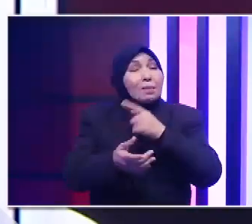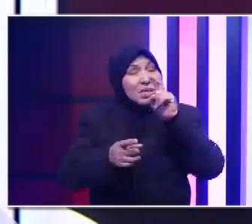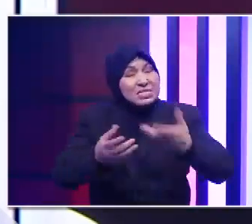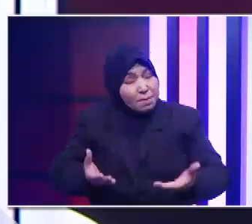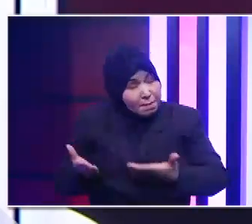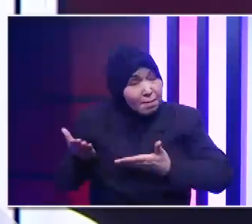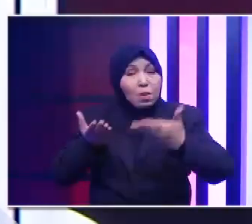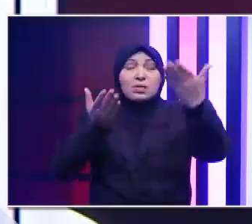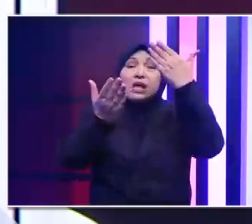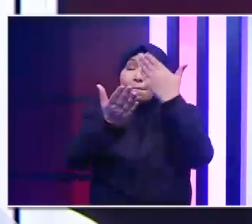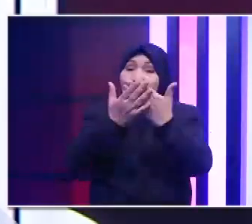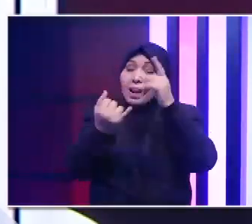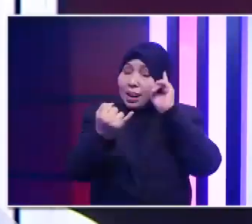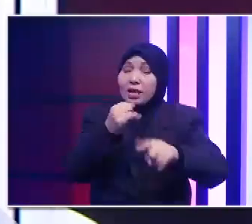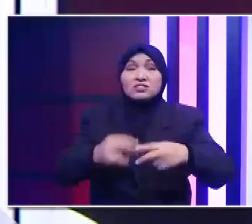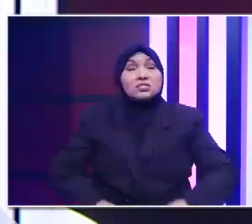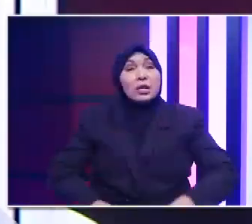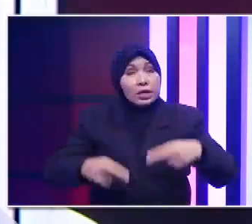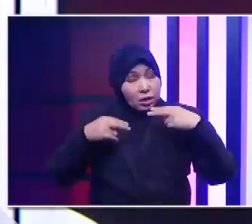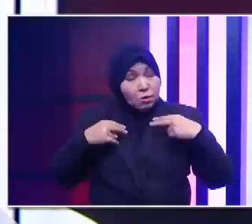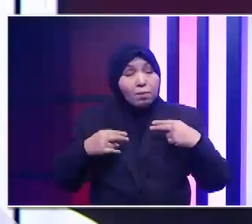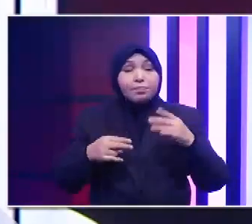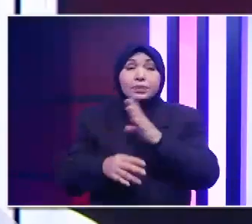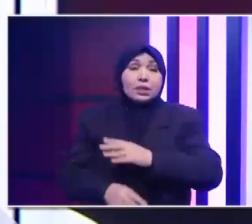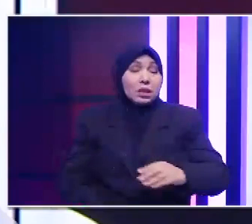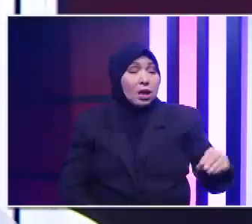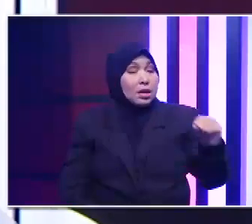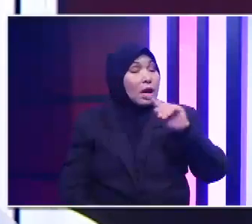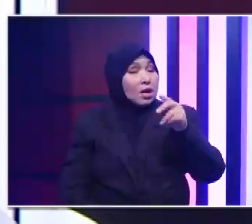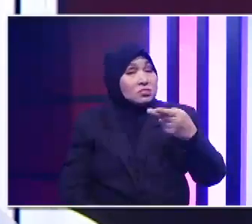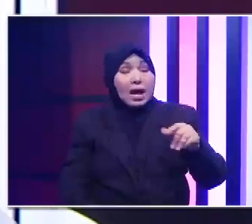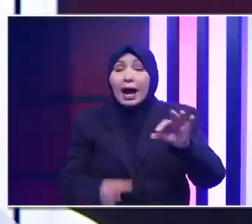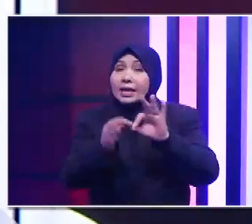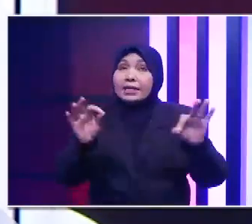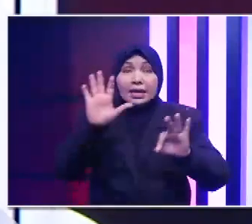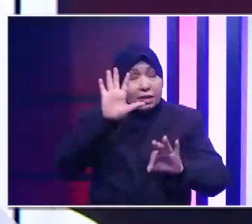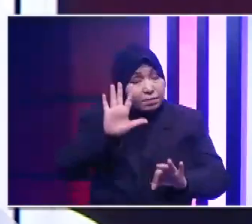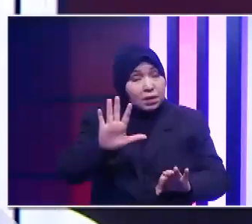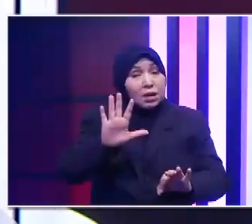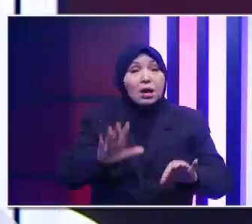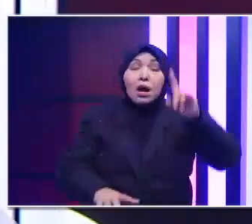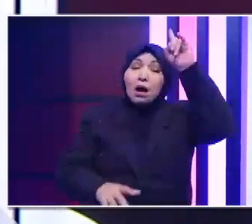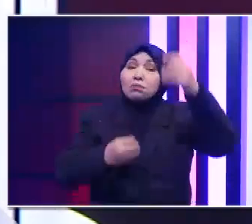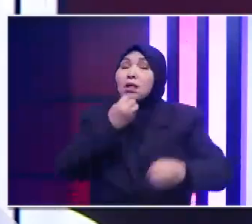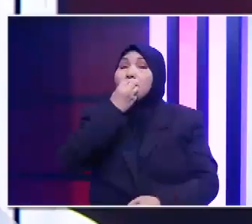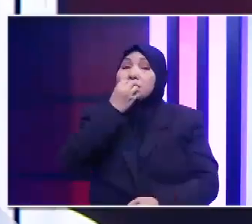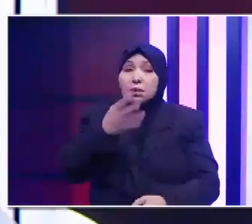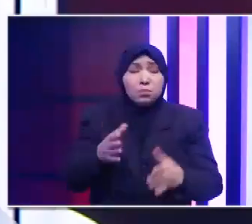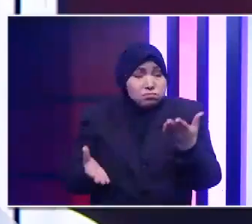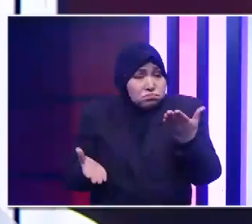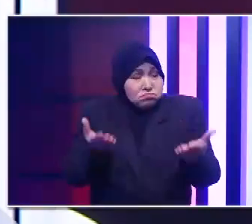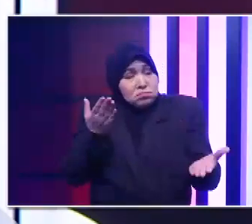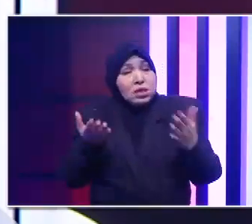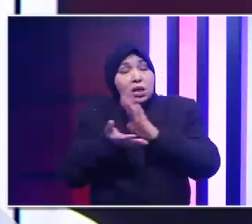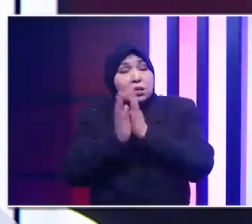ke sampai ke ujung hayat kita Azzahra book yang telah pun ayat yang ke-5 Allah menyebut boleh Jadi